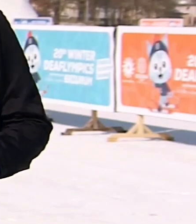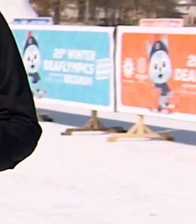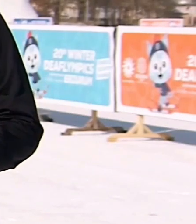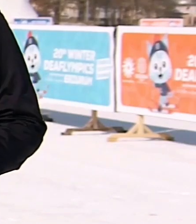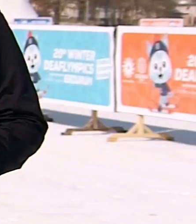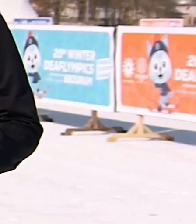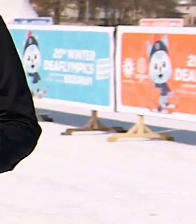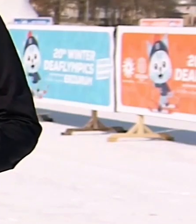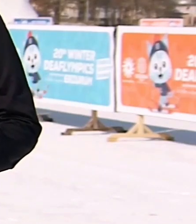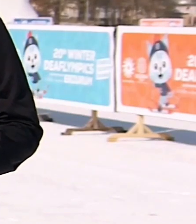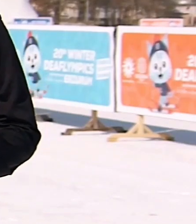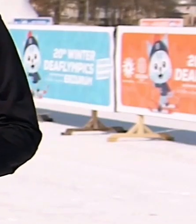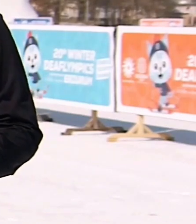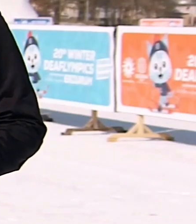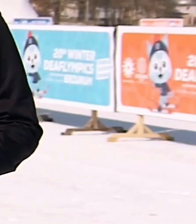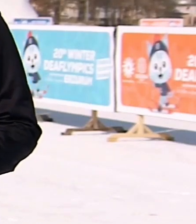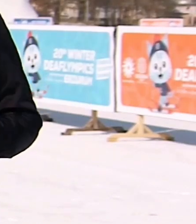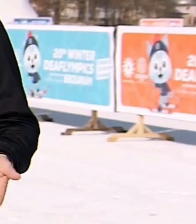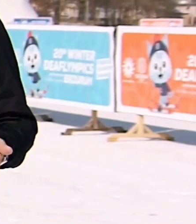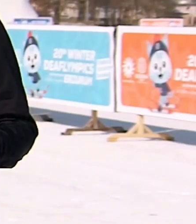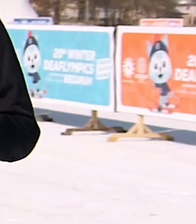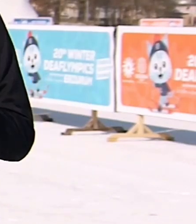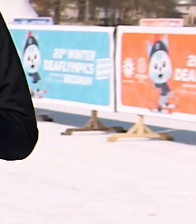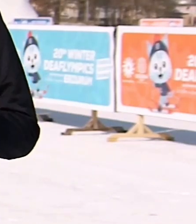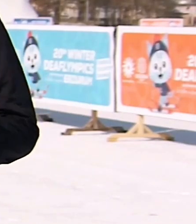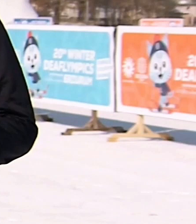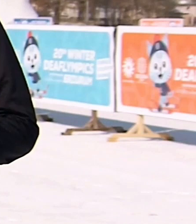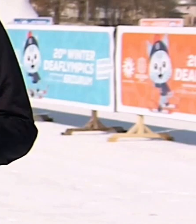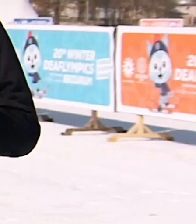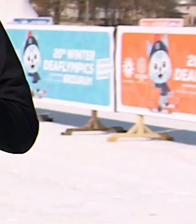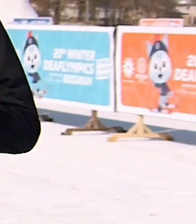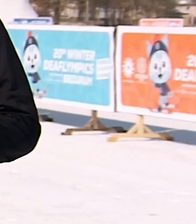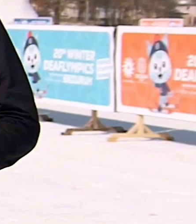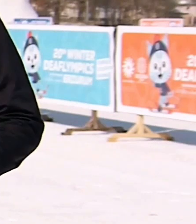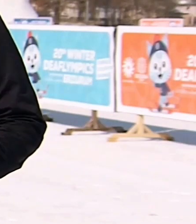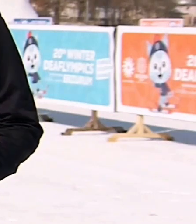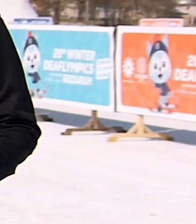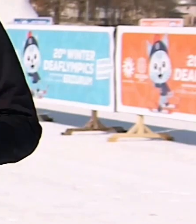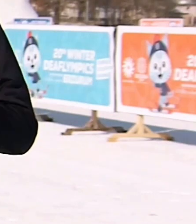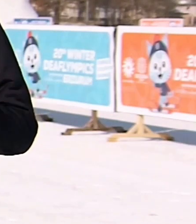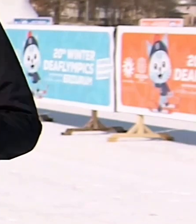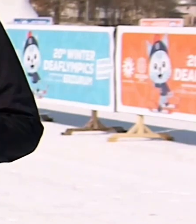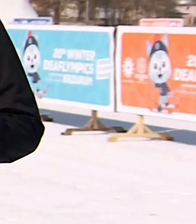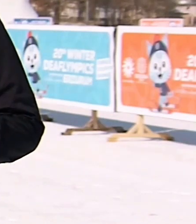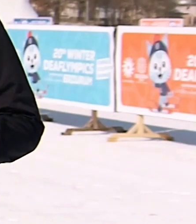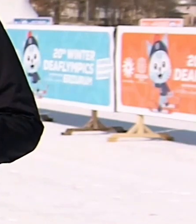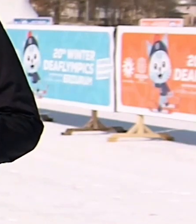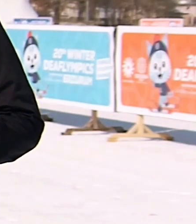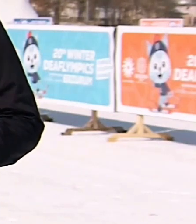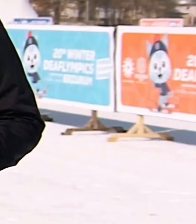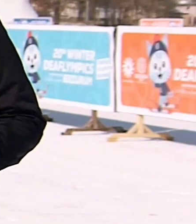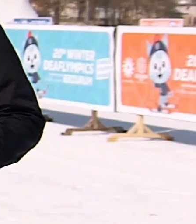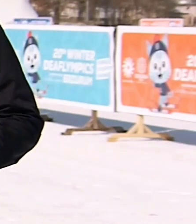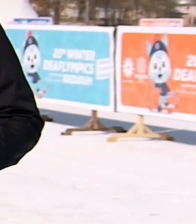Ми взяли перше золото дефлімпійських ігор на першому старті. Я хочу сказати, що це